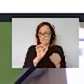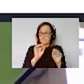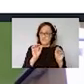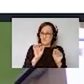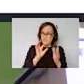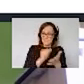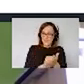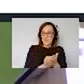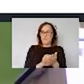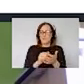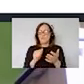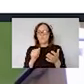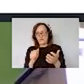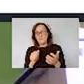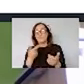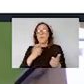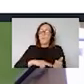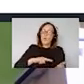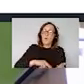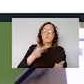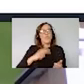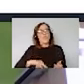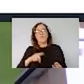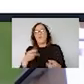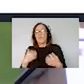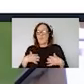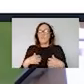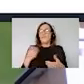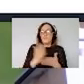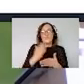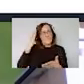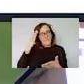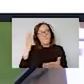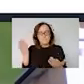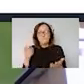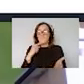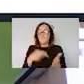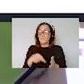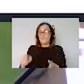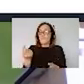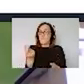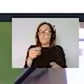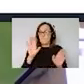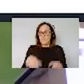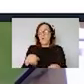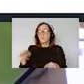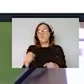wtedy wiem, co mi się podoba, co mi się nie podoba, co mnie denerwuje i w tym momencie zaczynam